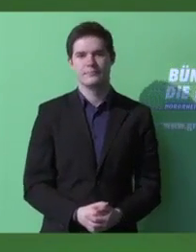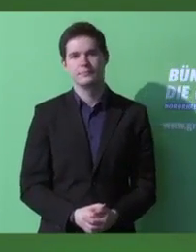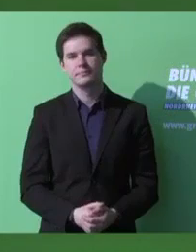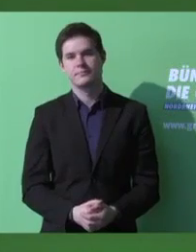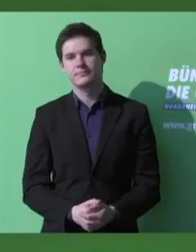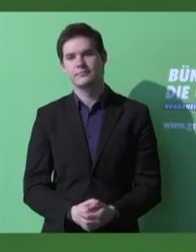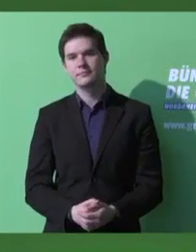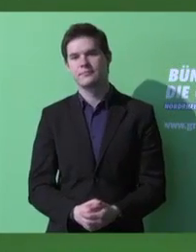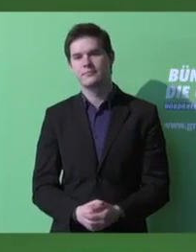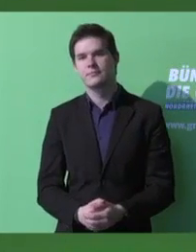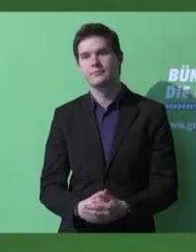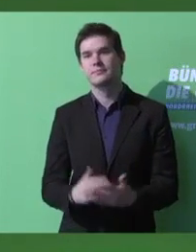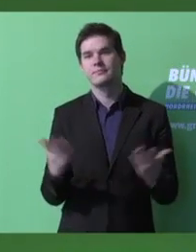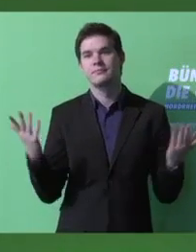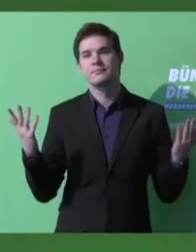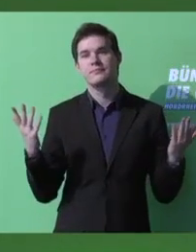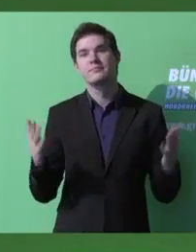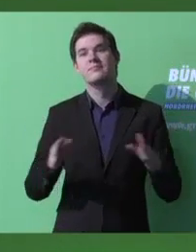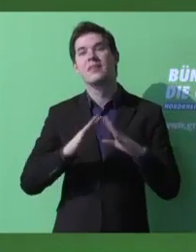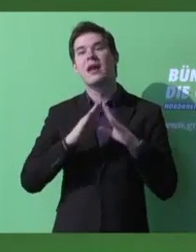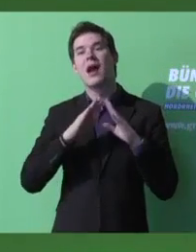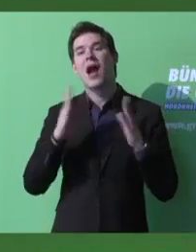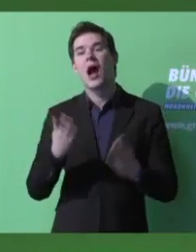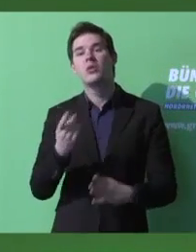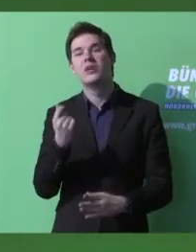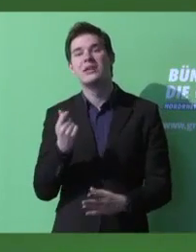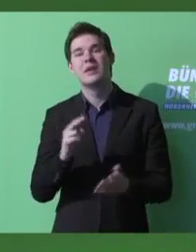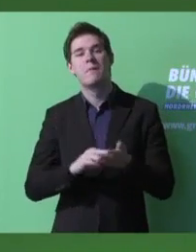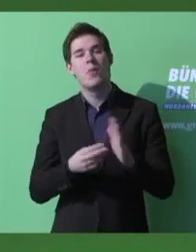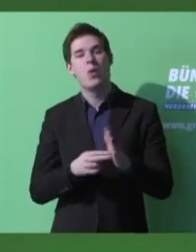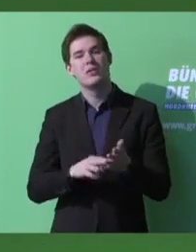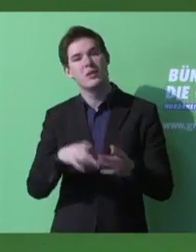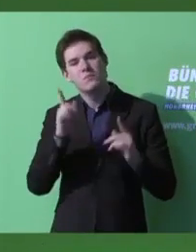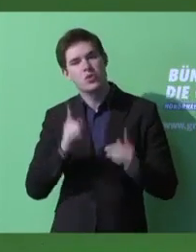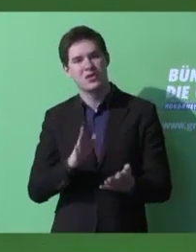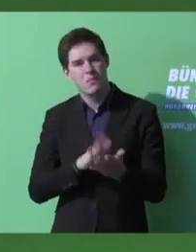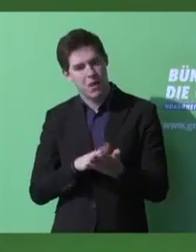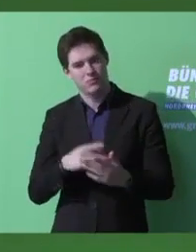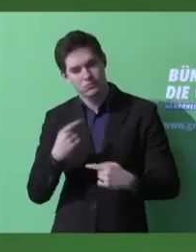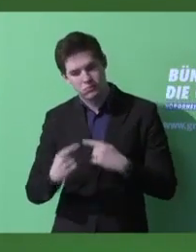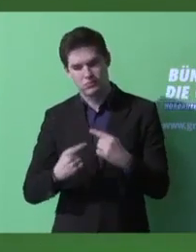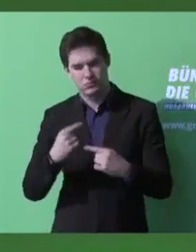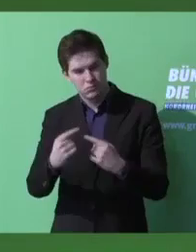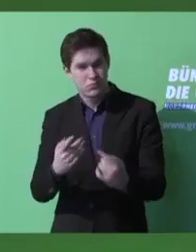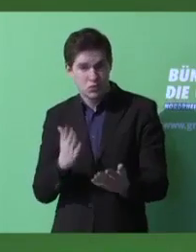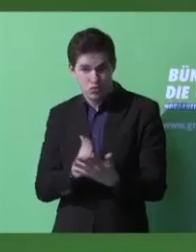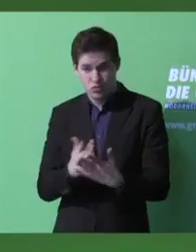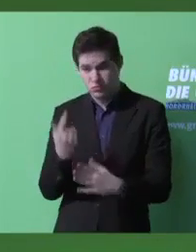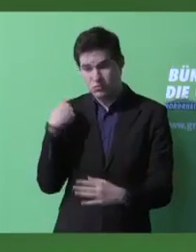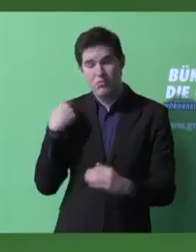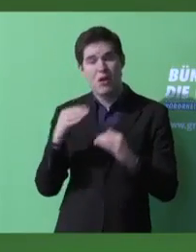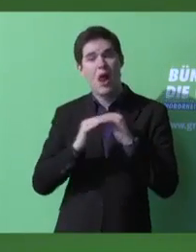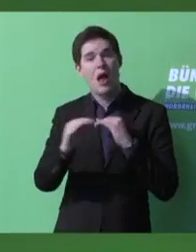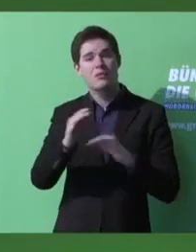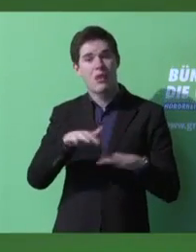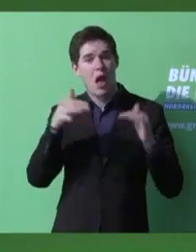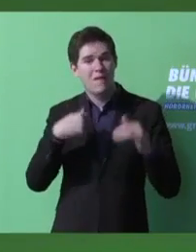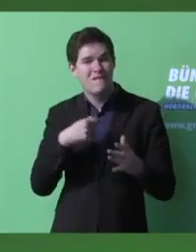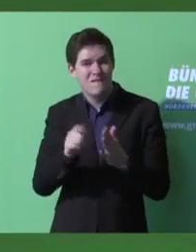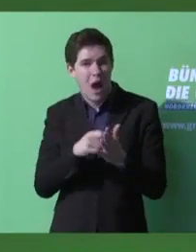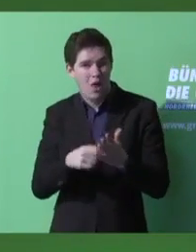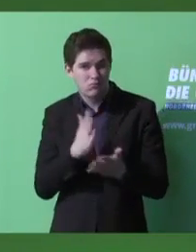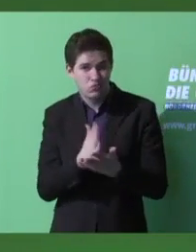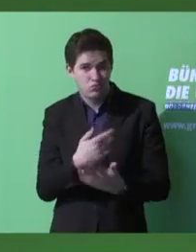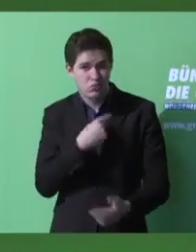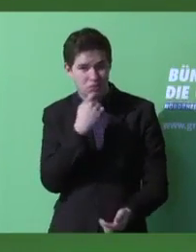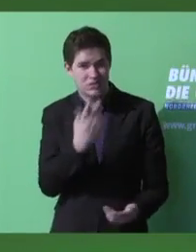Wir müssen in der Haushaltspolitik, wir müssen den Dreiklang durchhalten, und den haben wir ja auch vor der Landtagswahl genau schon so gesagt. Wir